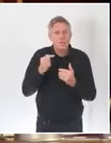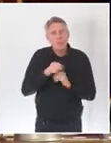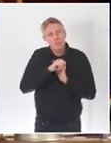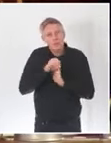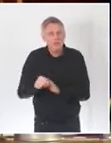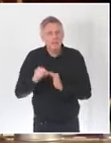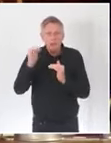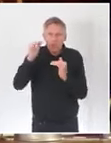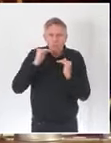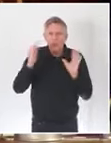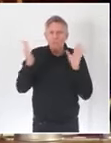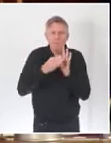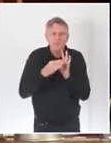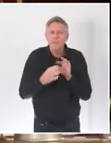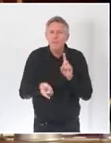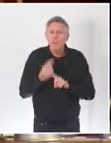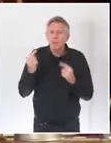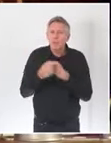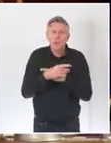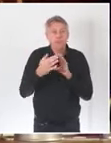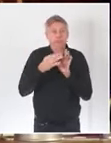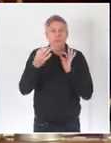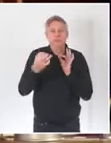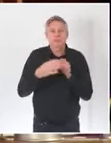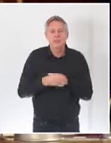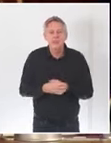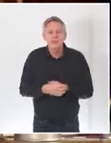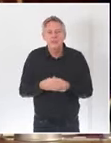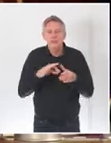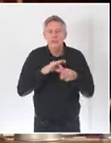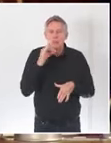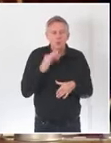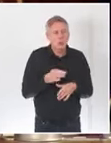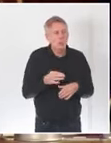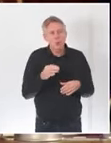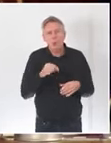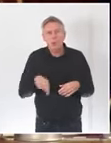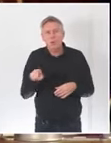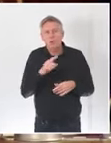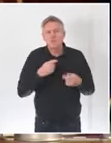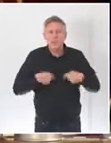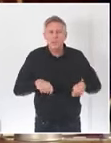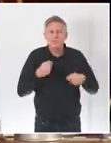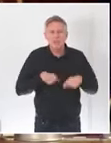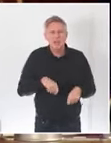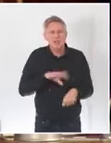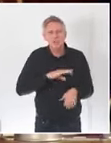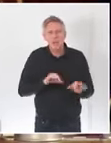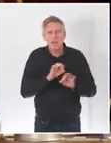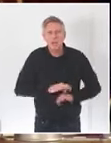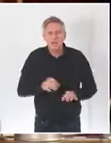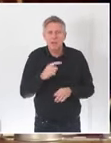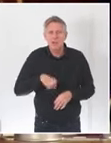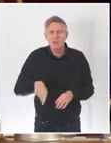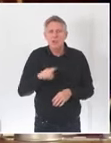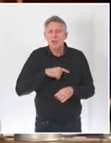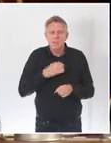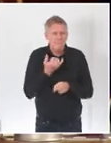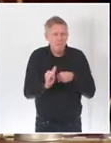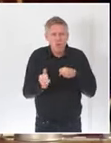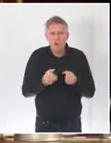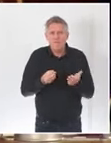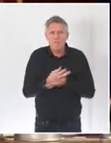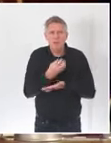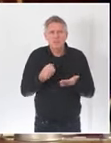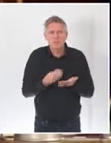privilégier. Contribuer à la fable d'élus locaux dépensiers et irresponsables revient ni plus ni moins à diffuser des fake news et à apporter de l'eau au